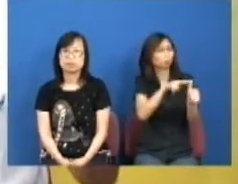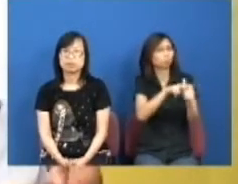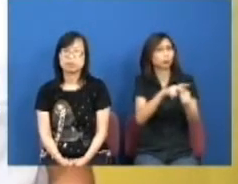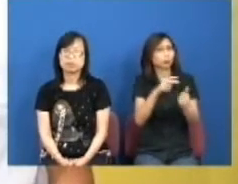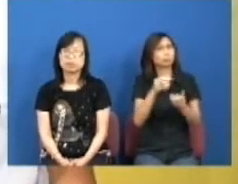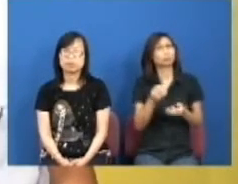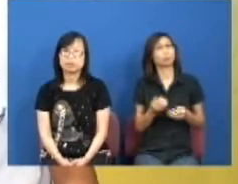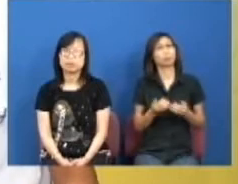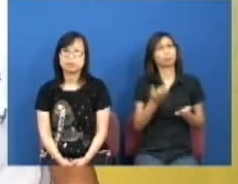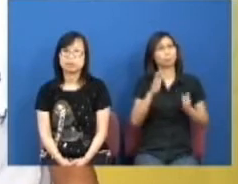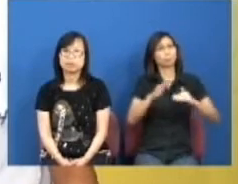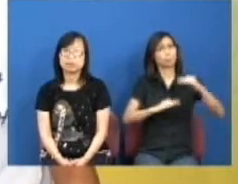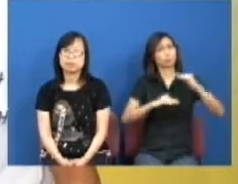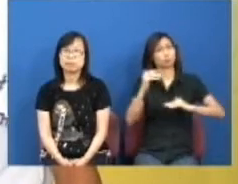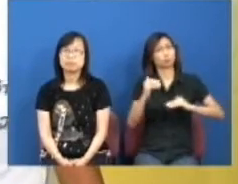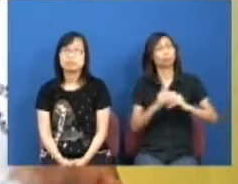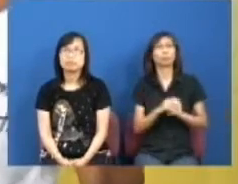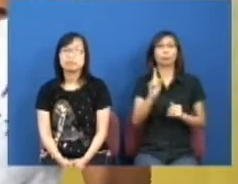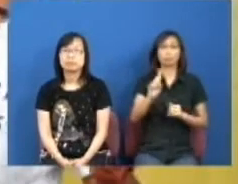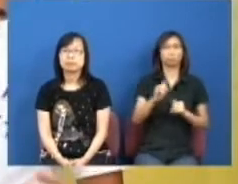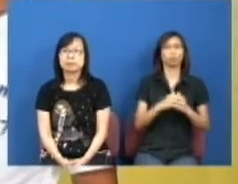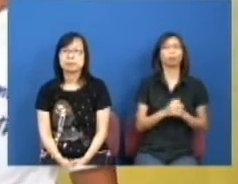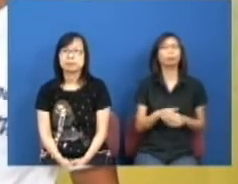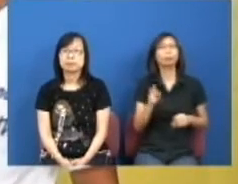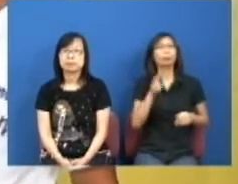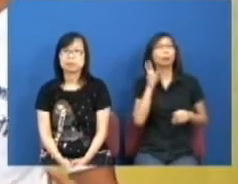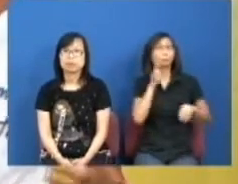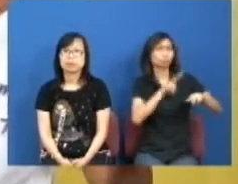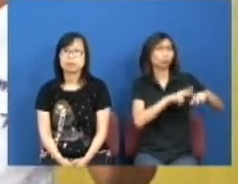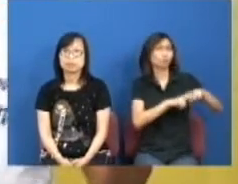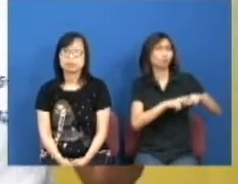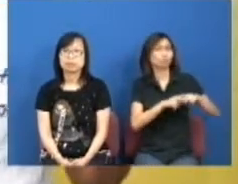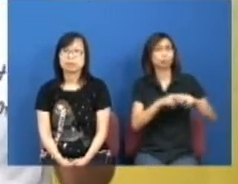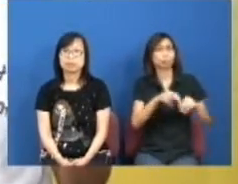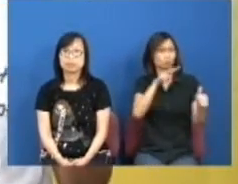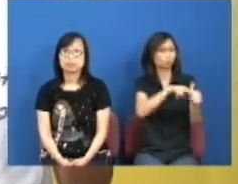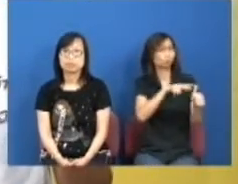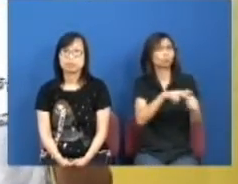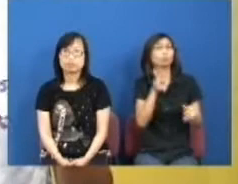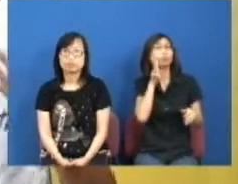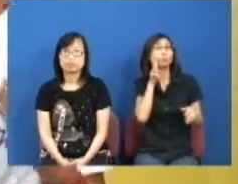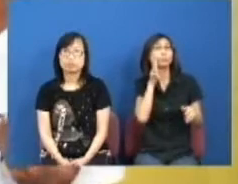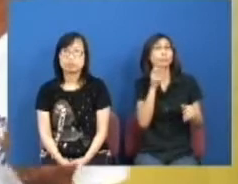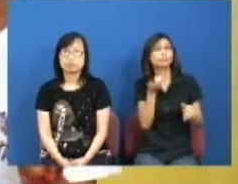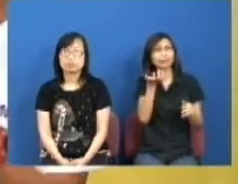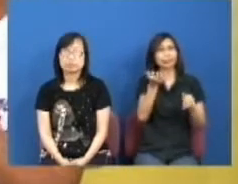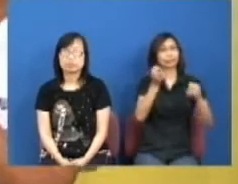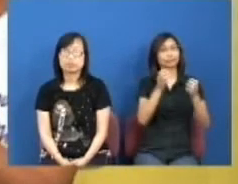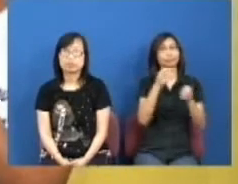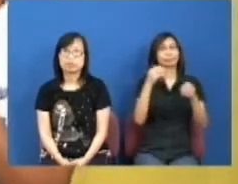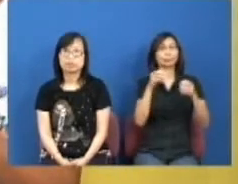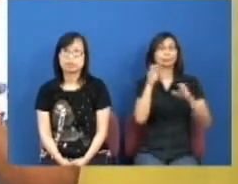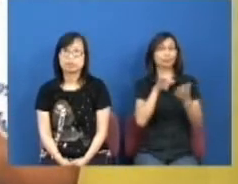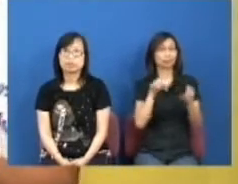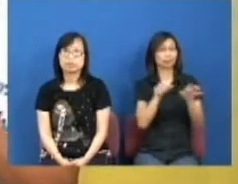地出統戰咧，就好似咧即係蜘蛛入出蜘蛛咁樣咧，啲敵人咧就冇行噶啦。咁但